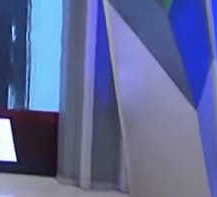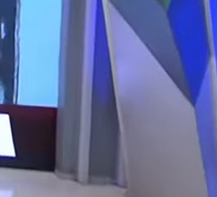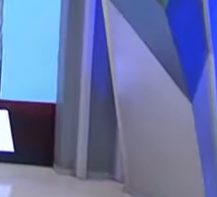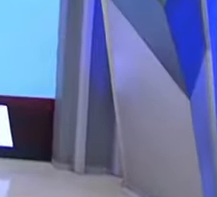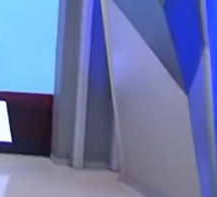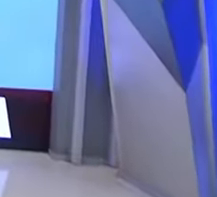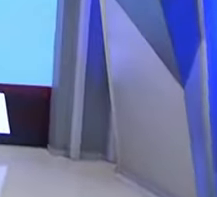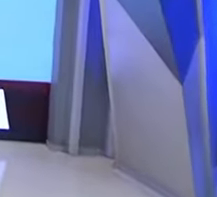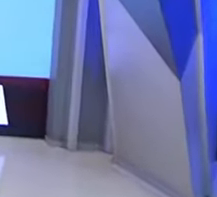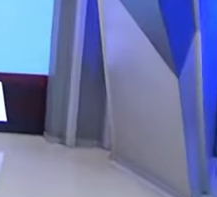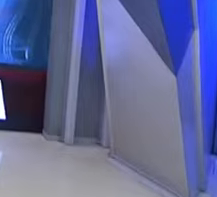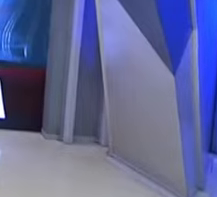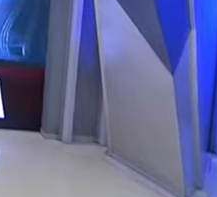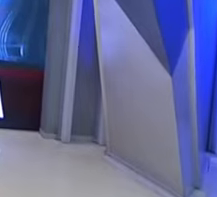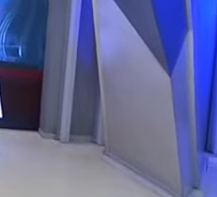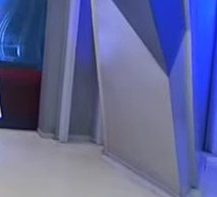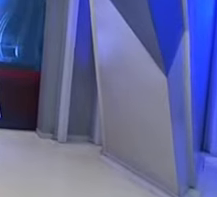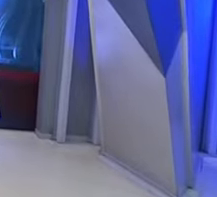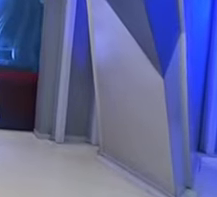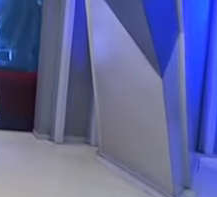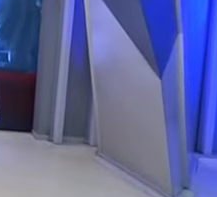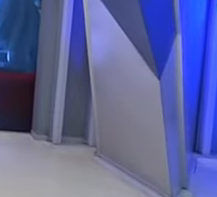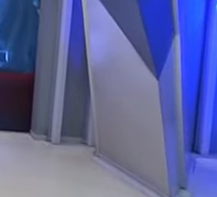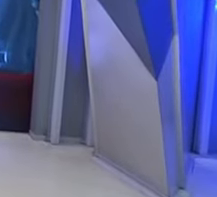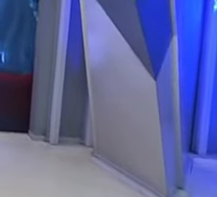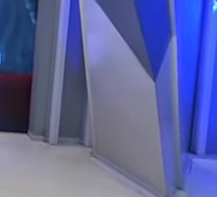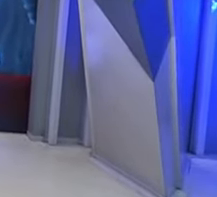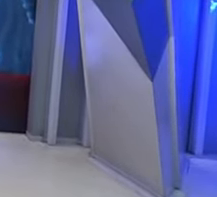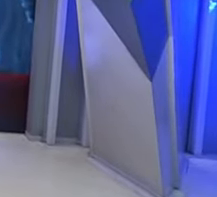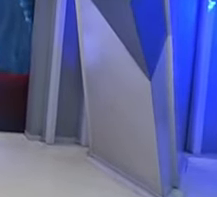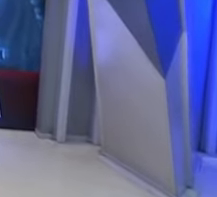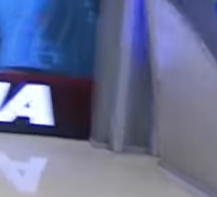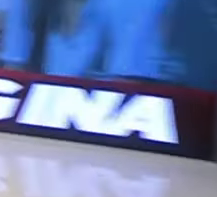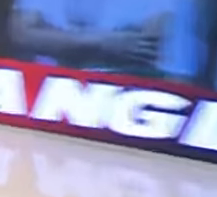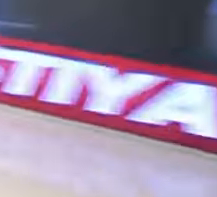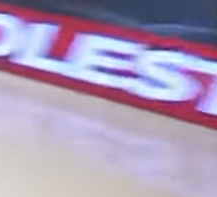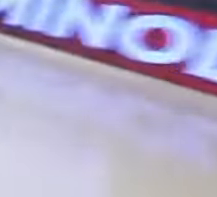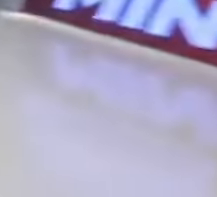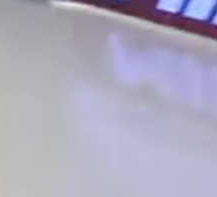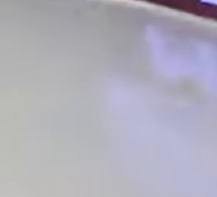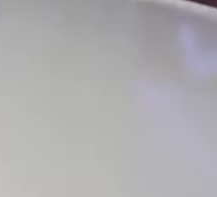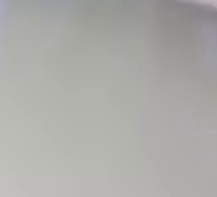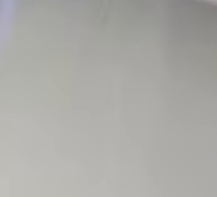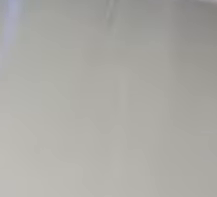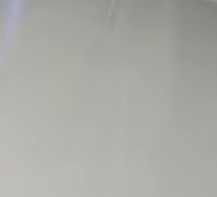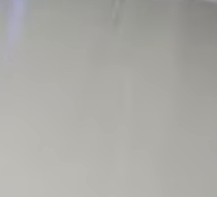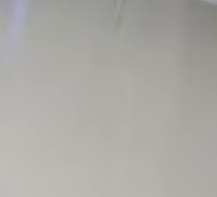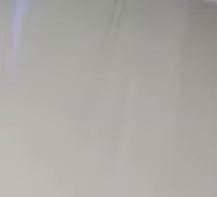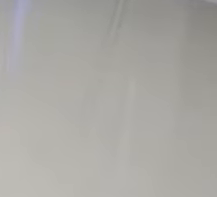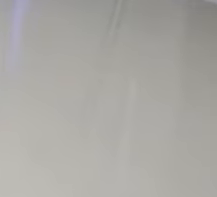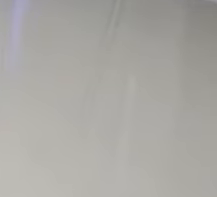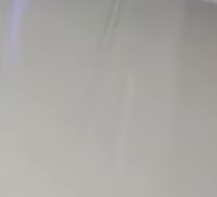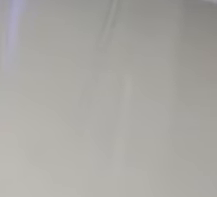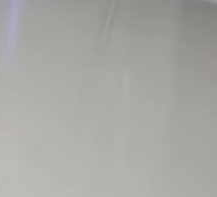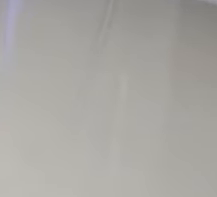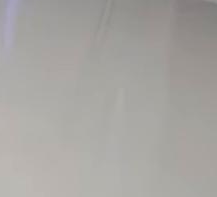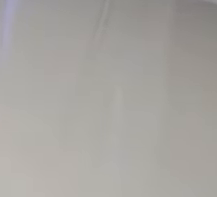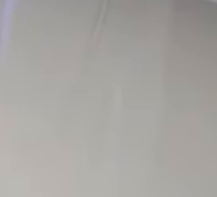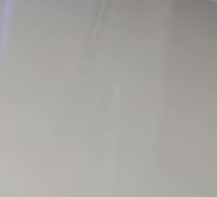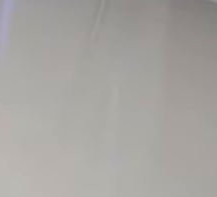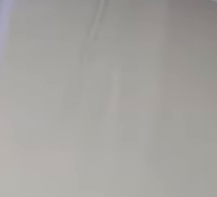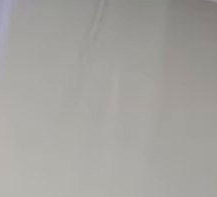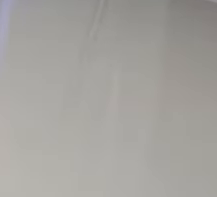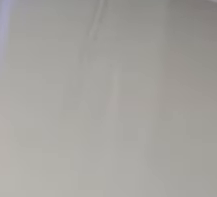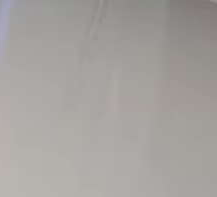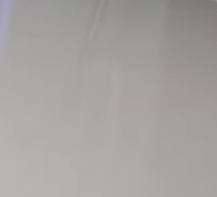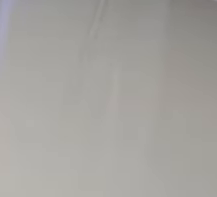arestado sa pangmamolestya umano sa dalawang anak na babae. Tuloy-tuloy pa rin ang ating pagbabalita